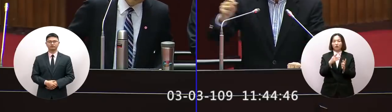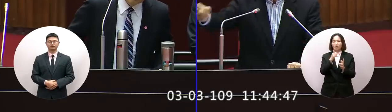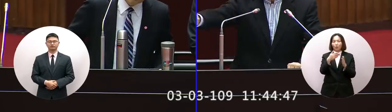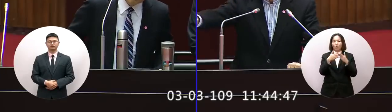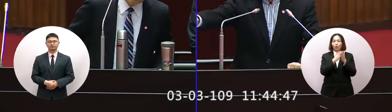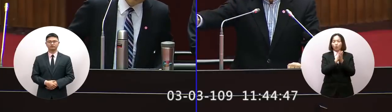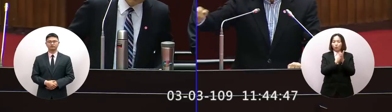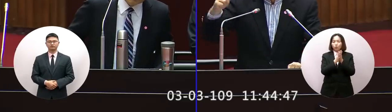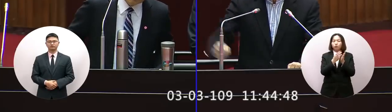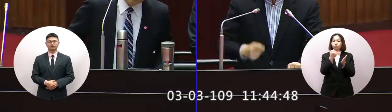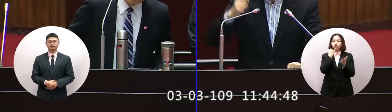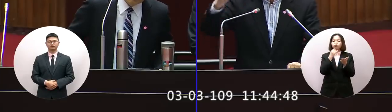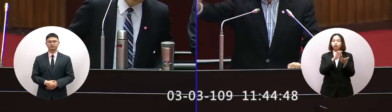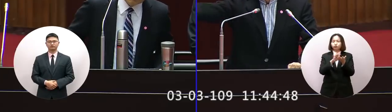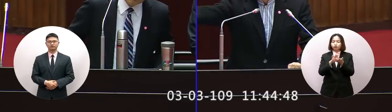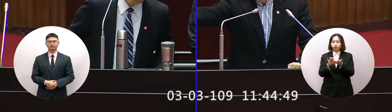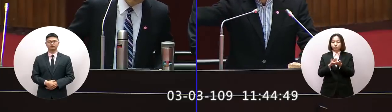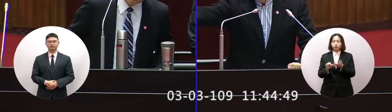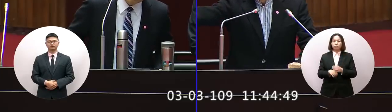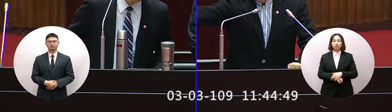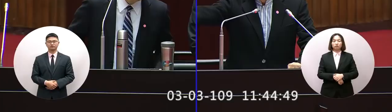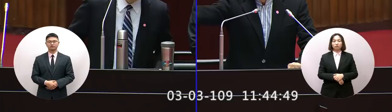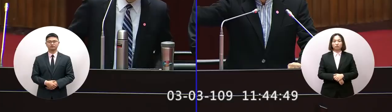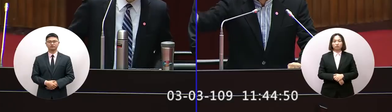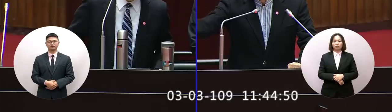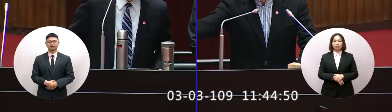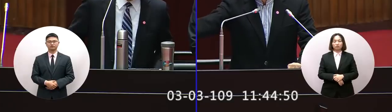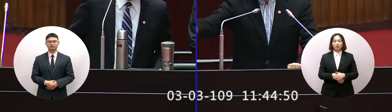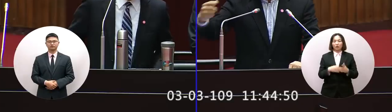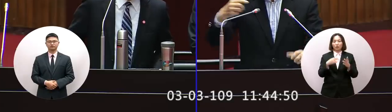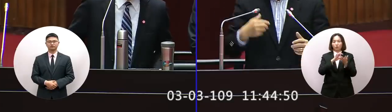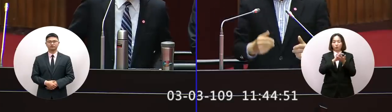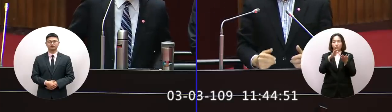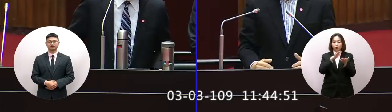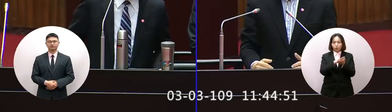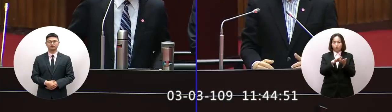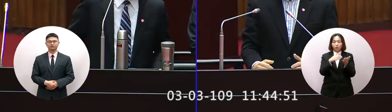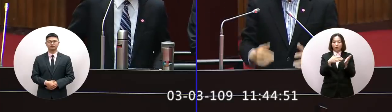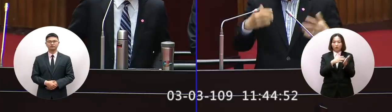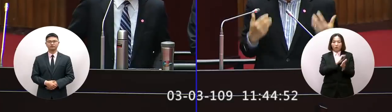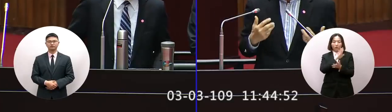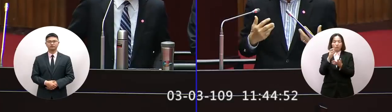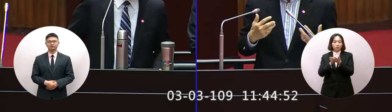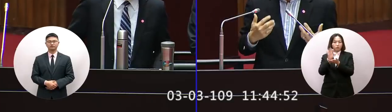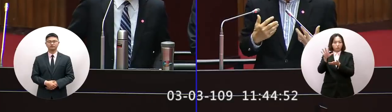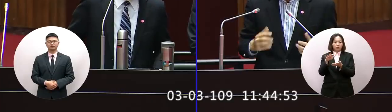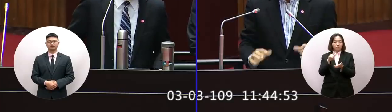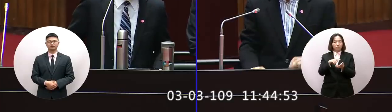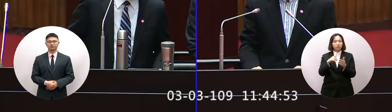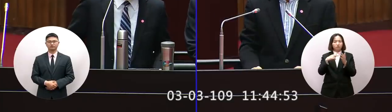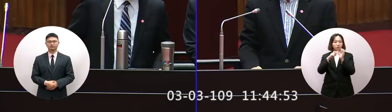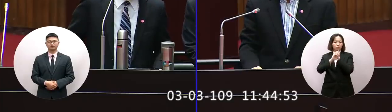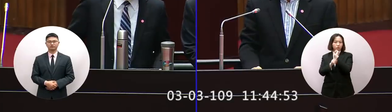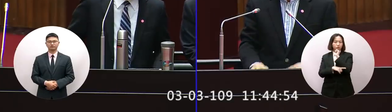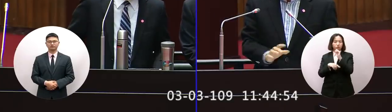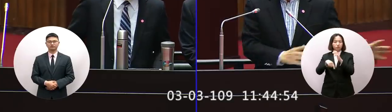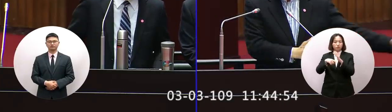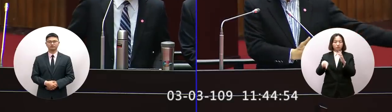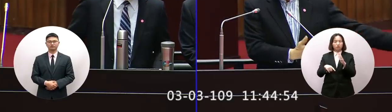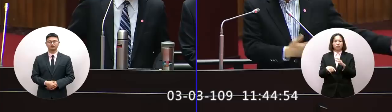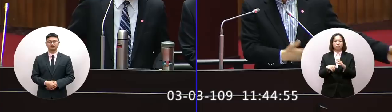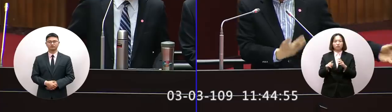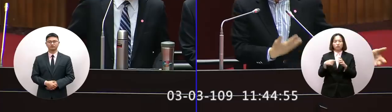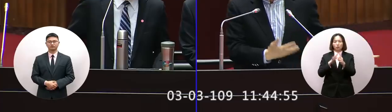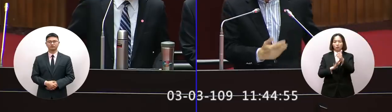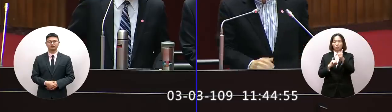要有需要你們就用有需要就用用完了再來報告所以老實講跟立法院所以